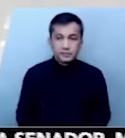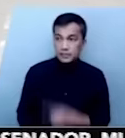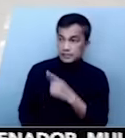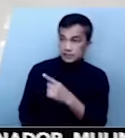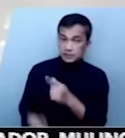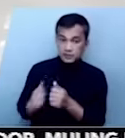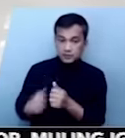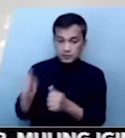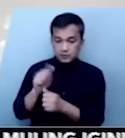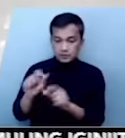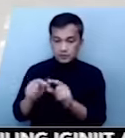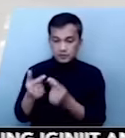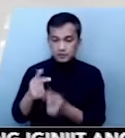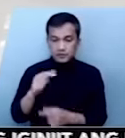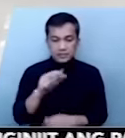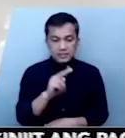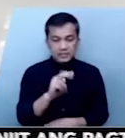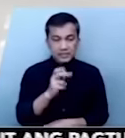na si Nery Colmenares,